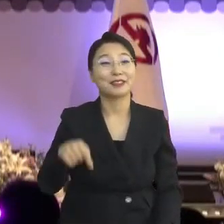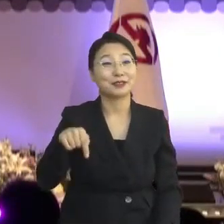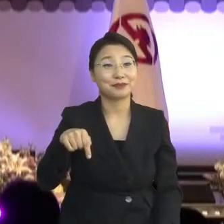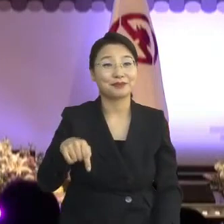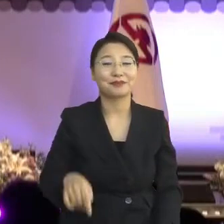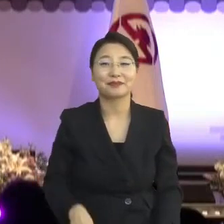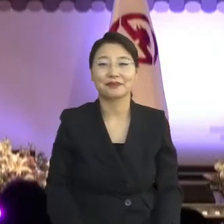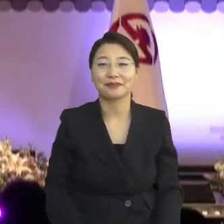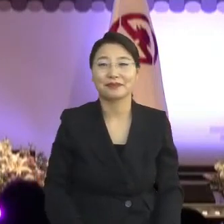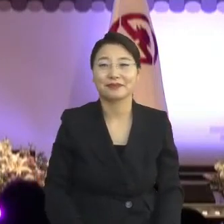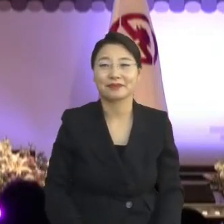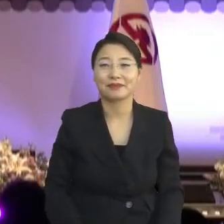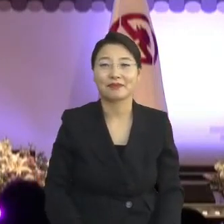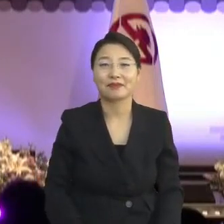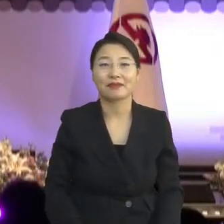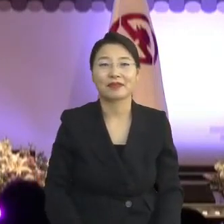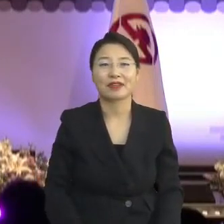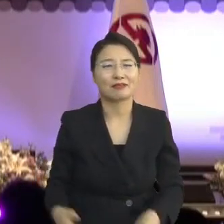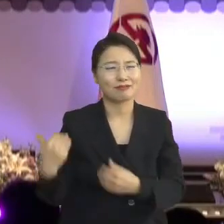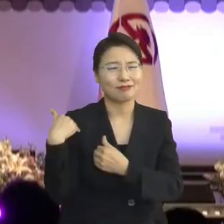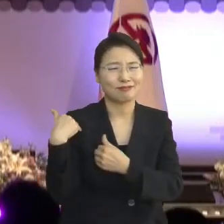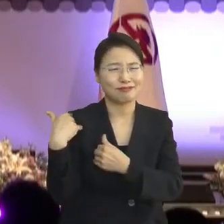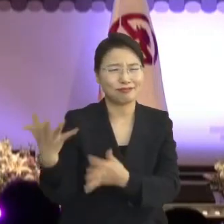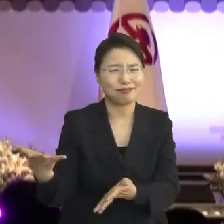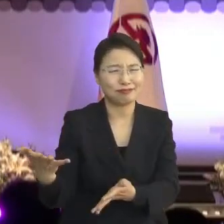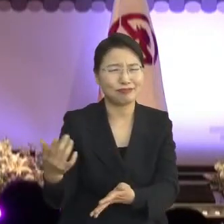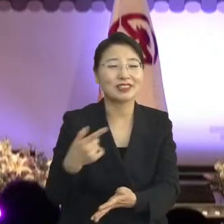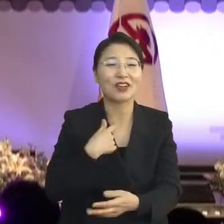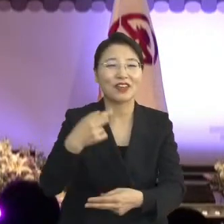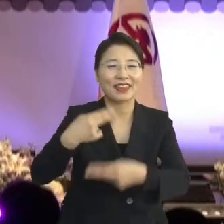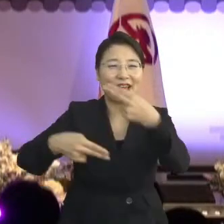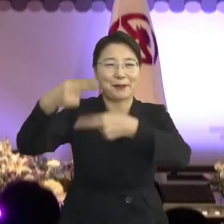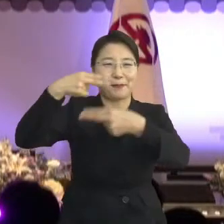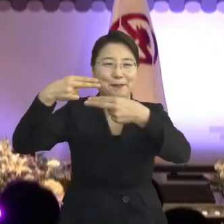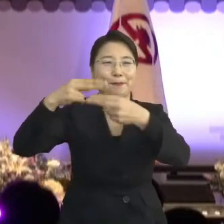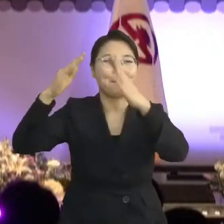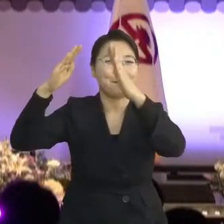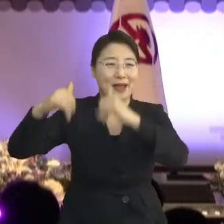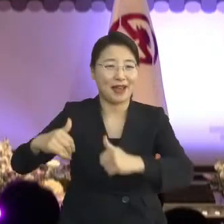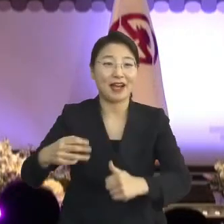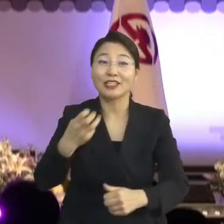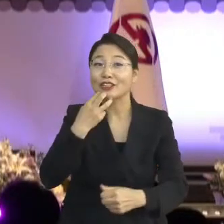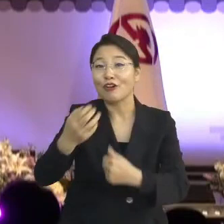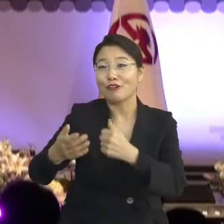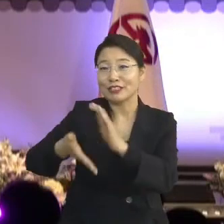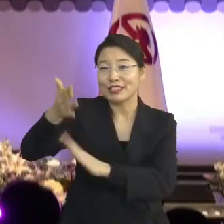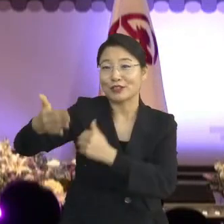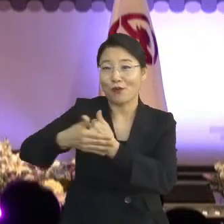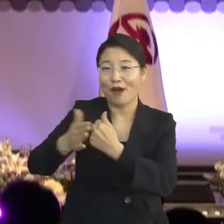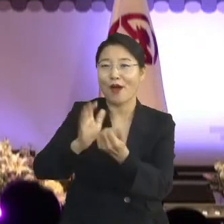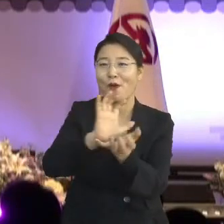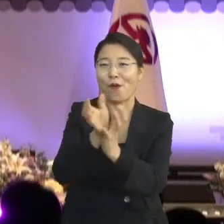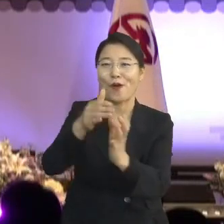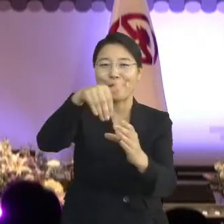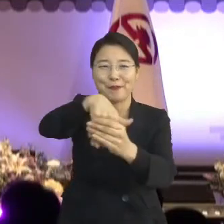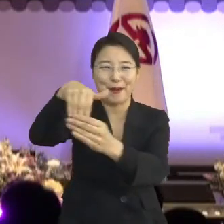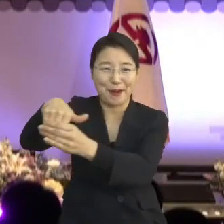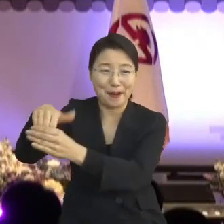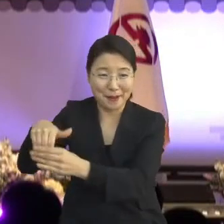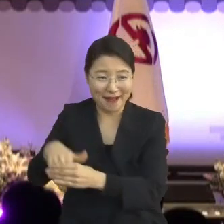이곳은 오랜 기간 방치된 담을 헐고 서울시의 도움으로 꽃을 심어 우리